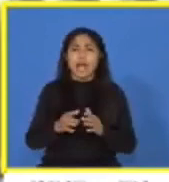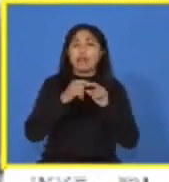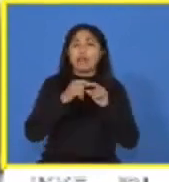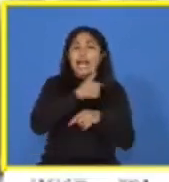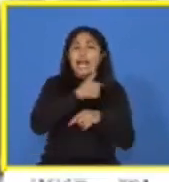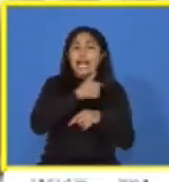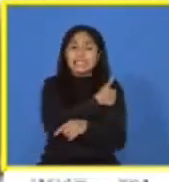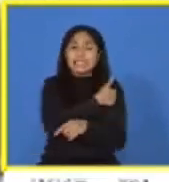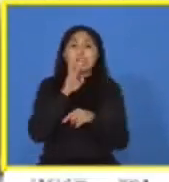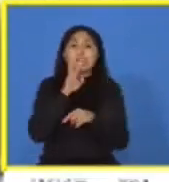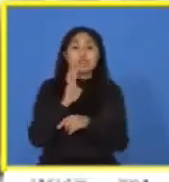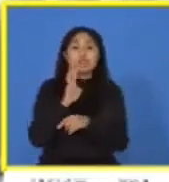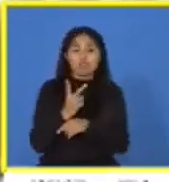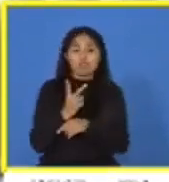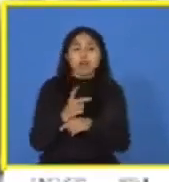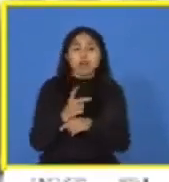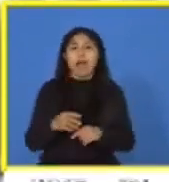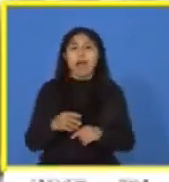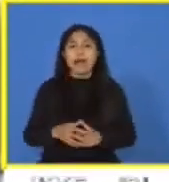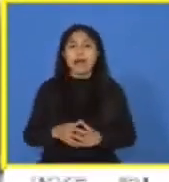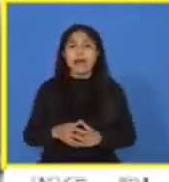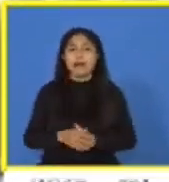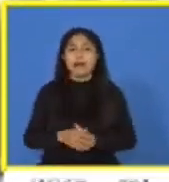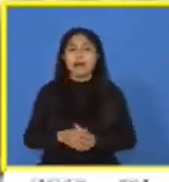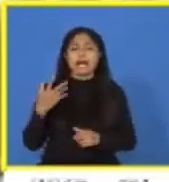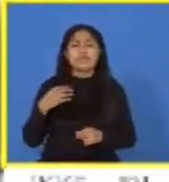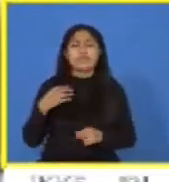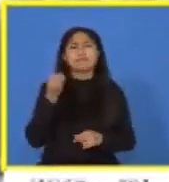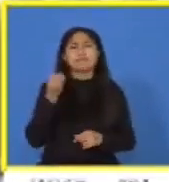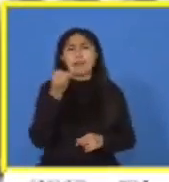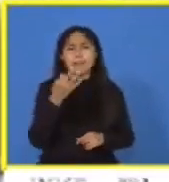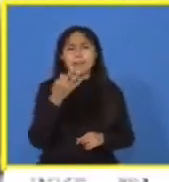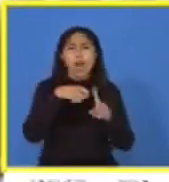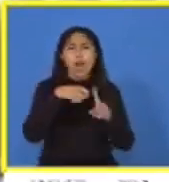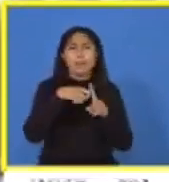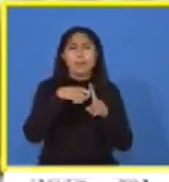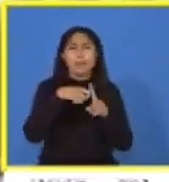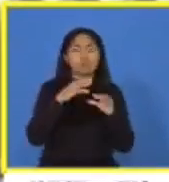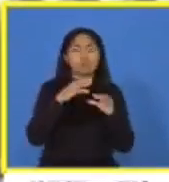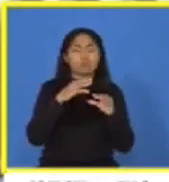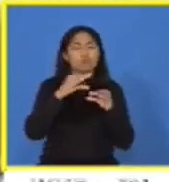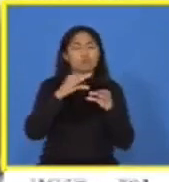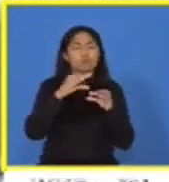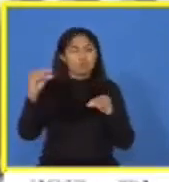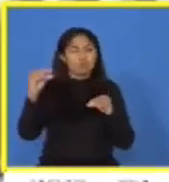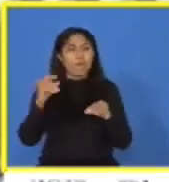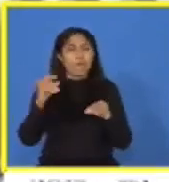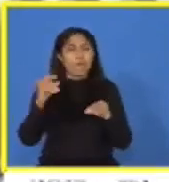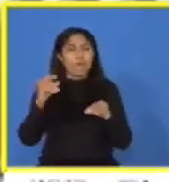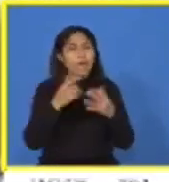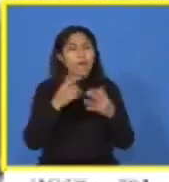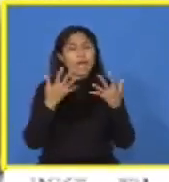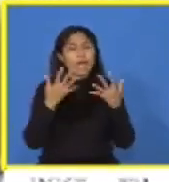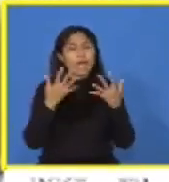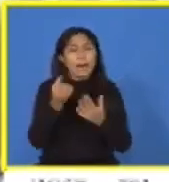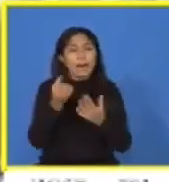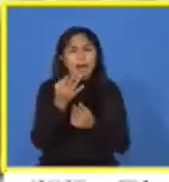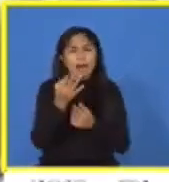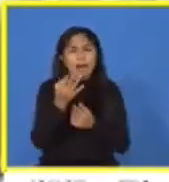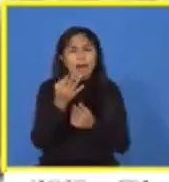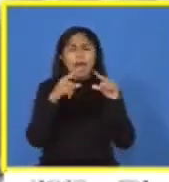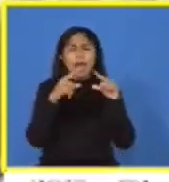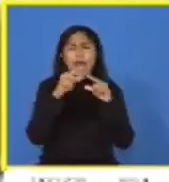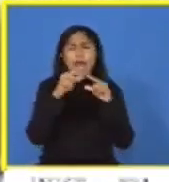yang rendah sekali. Di beberapa kabupaten gapnya jauh. Jadi tentunya ada beberapa hal